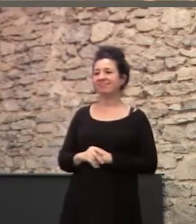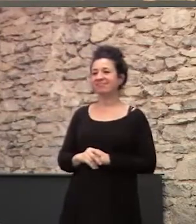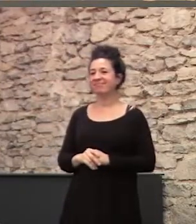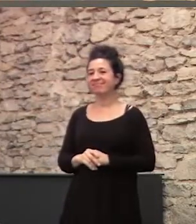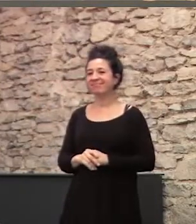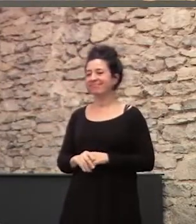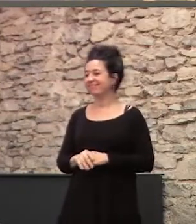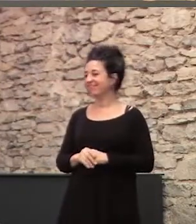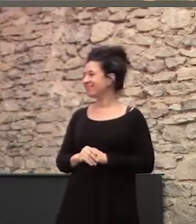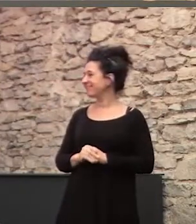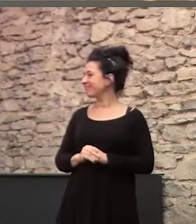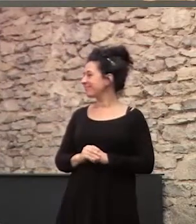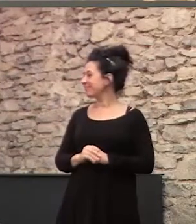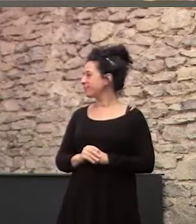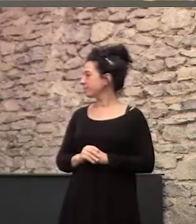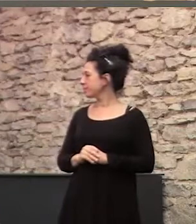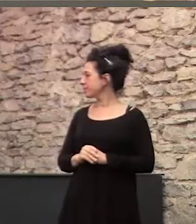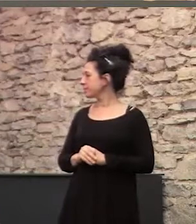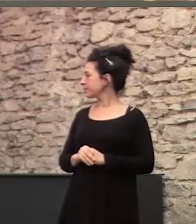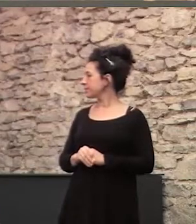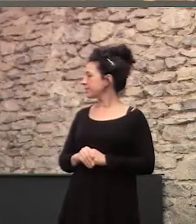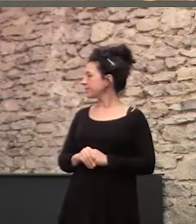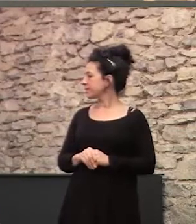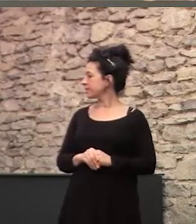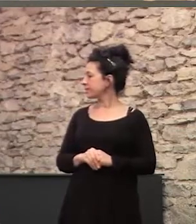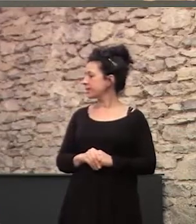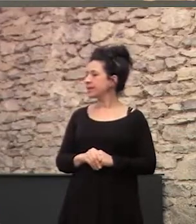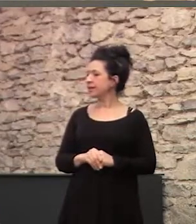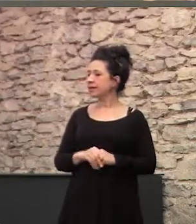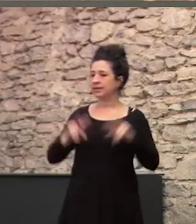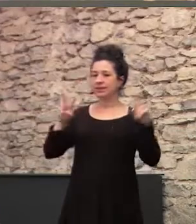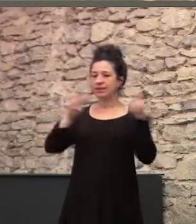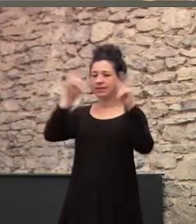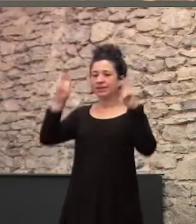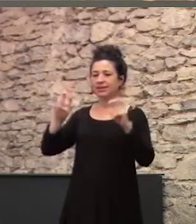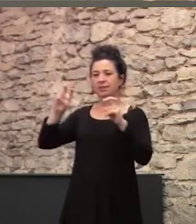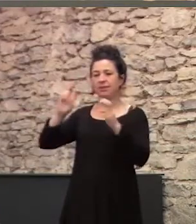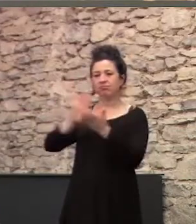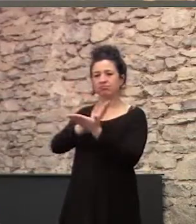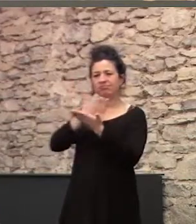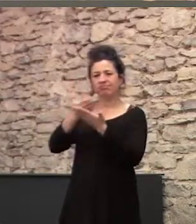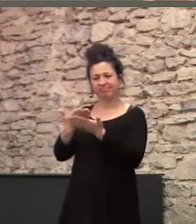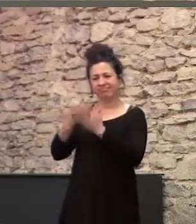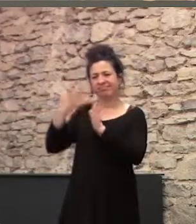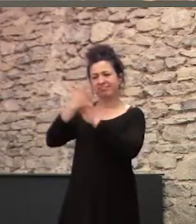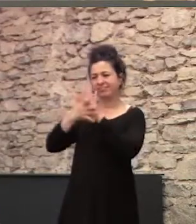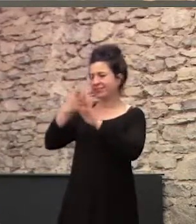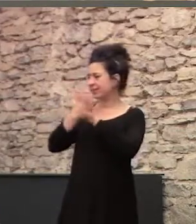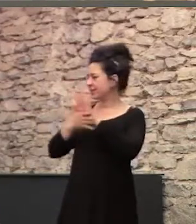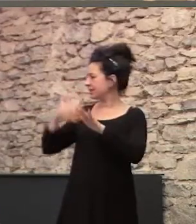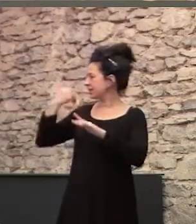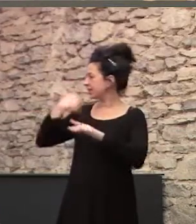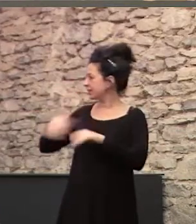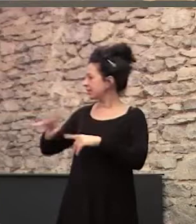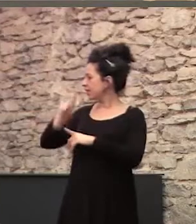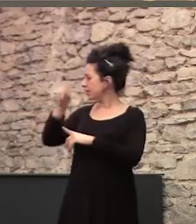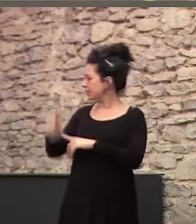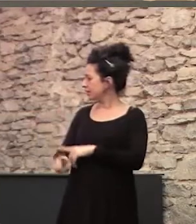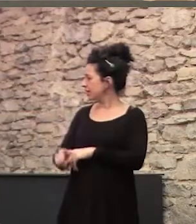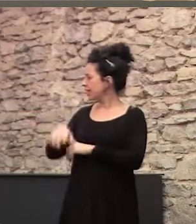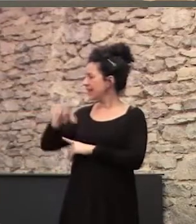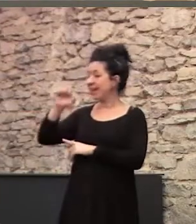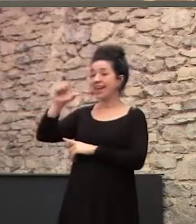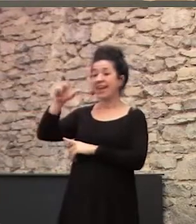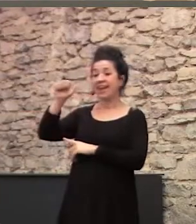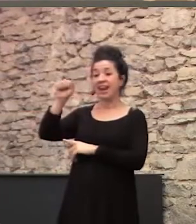bai, momentuz. Bale, itzulten gintzari buruz hitz egin dugu, helearazi buruz hitz egin dugu,